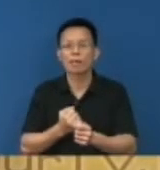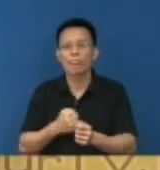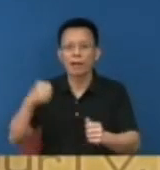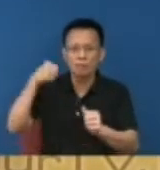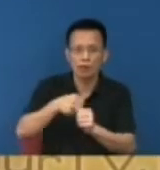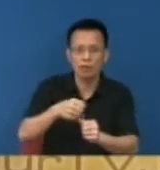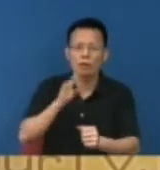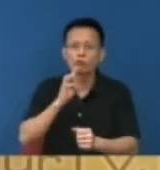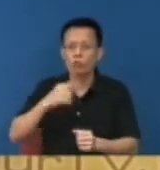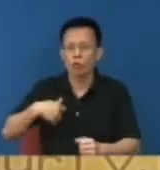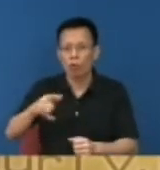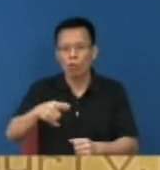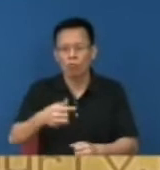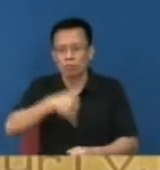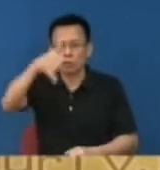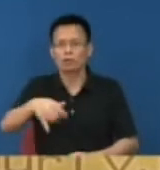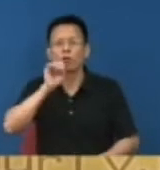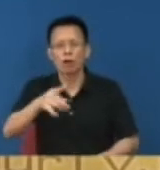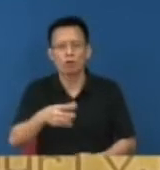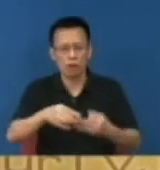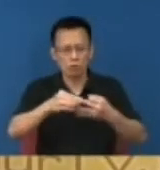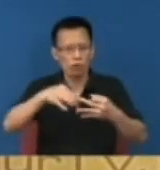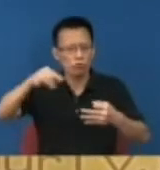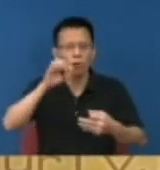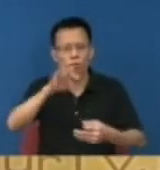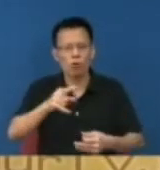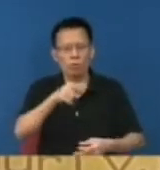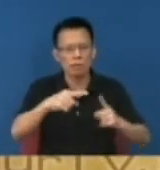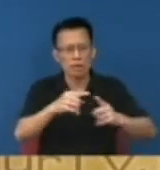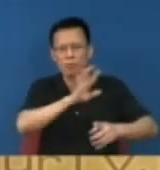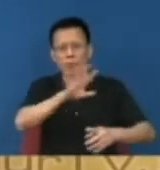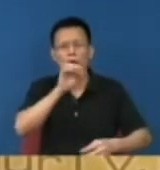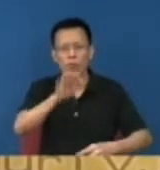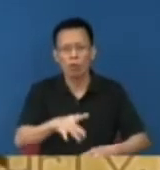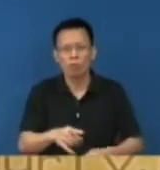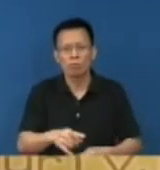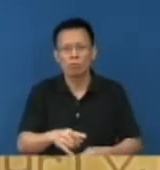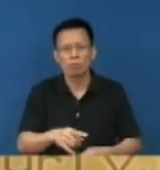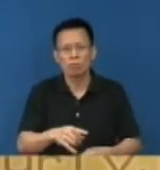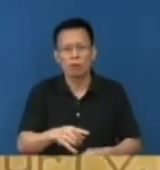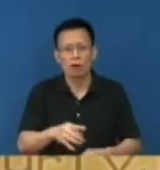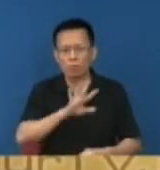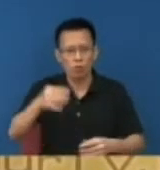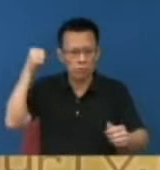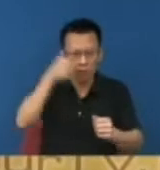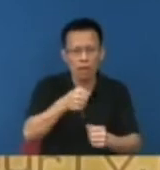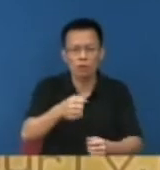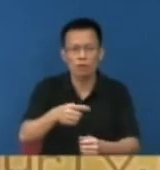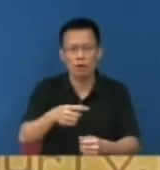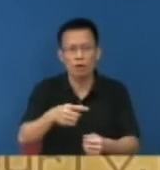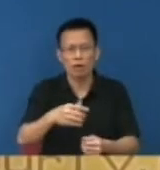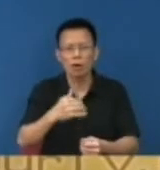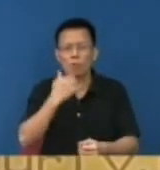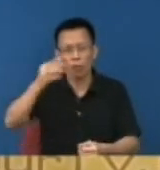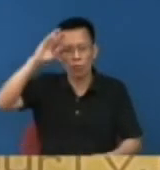話：喂，張文光唔係咁喎，平時個人你查清楚先喎，唔好妄下結論喎，最好報警喎，唔好打佢喎。今